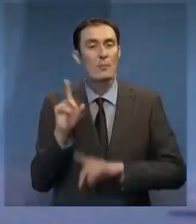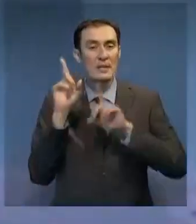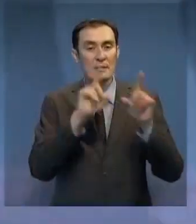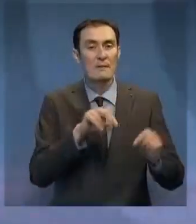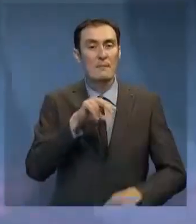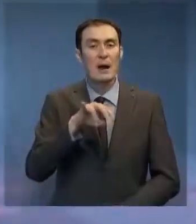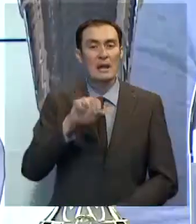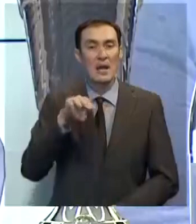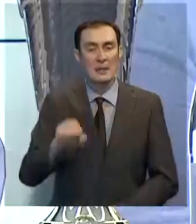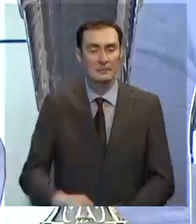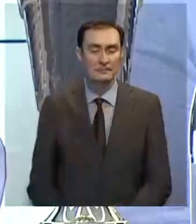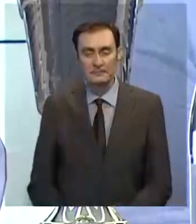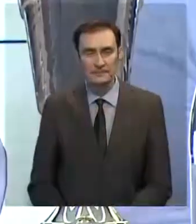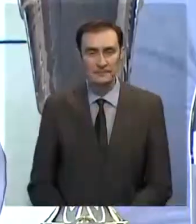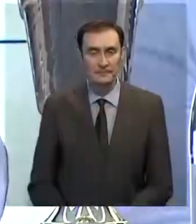Панаму.